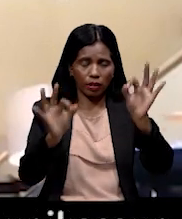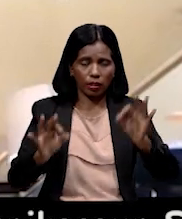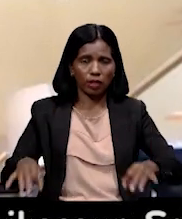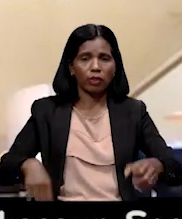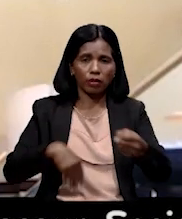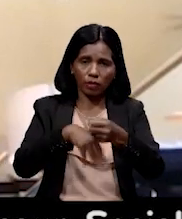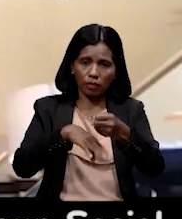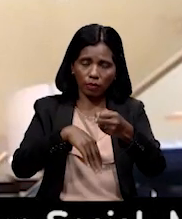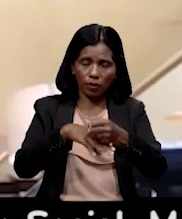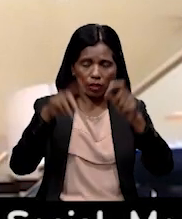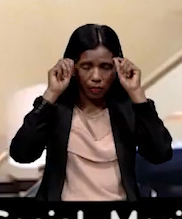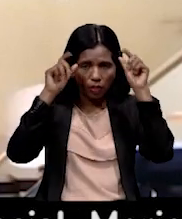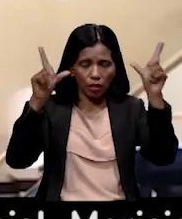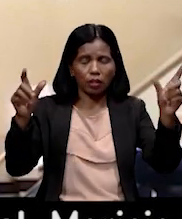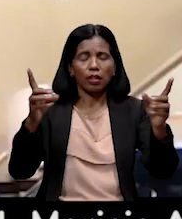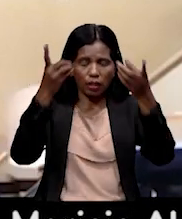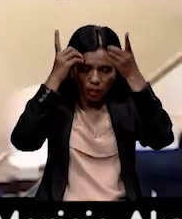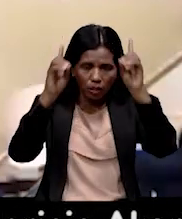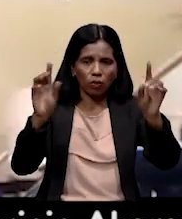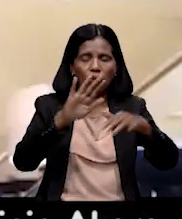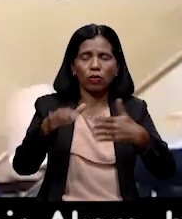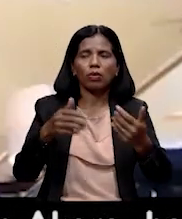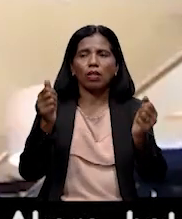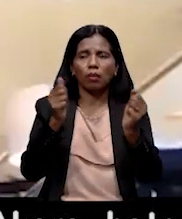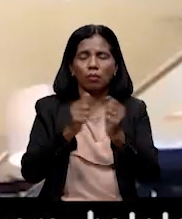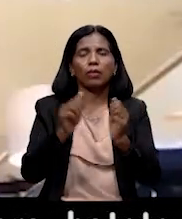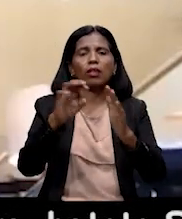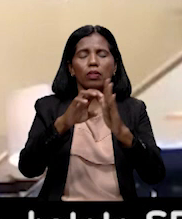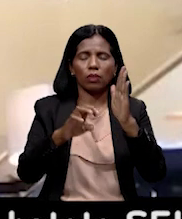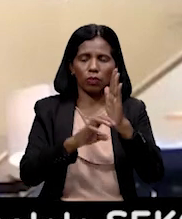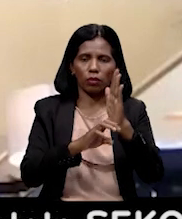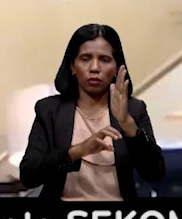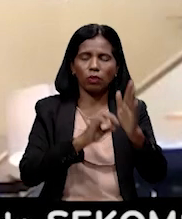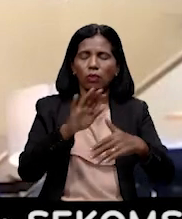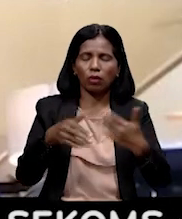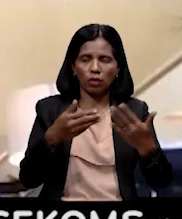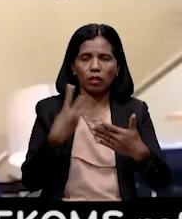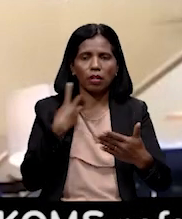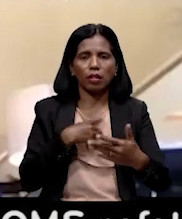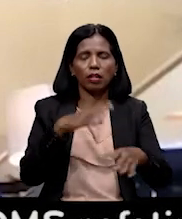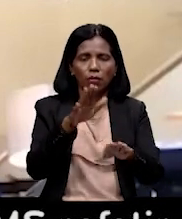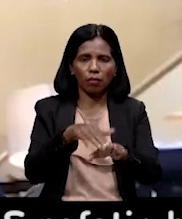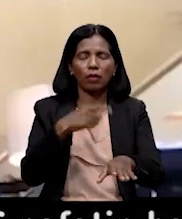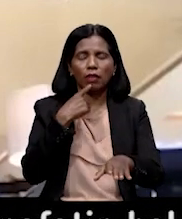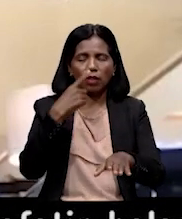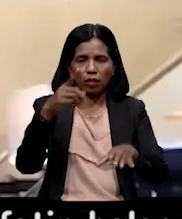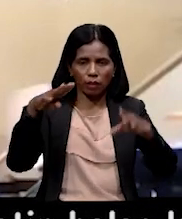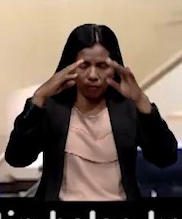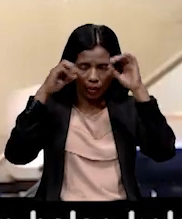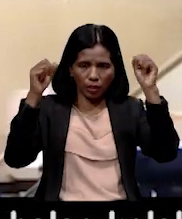bototo ne thank you mai hamotu ko struttura toma magnebe itabolo di ankata presidenti